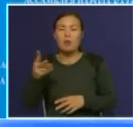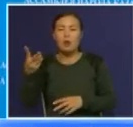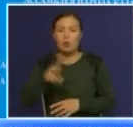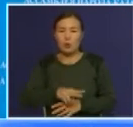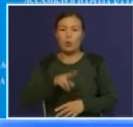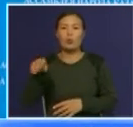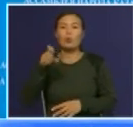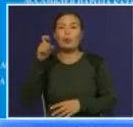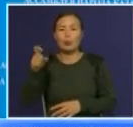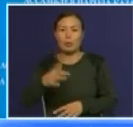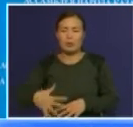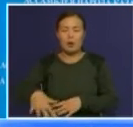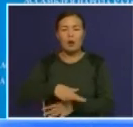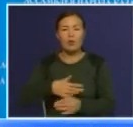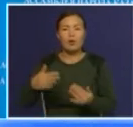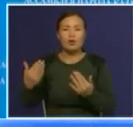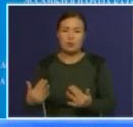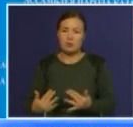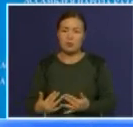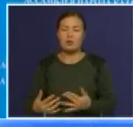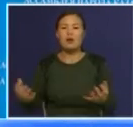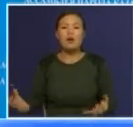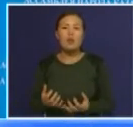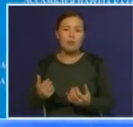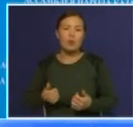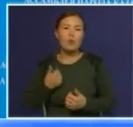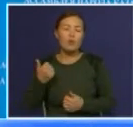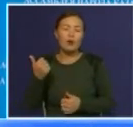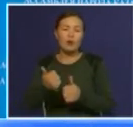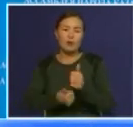А дух народа – это хребет нации, это хребет любого государства.